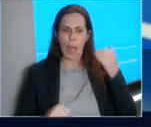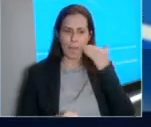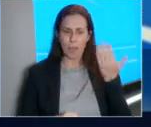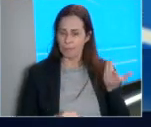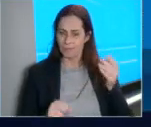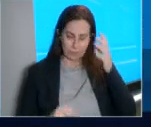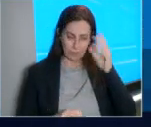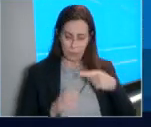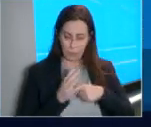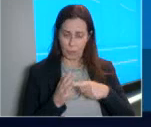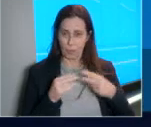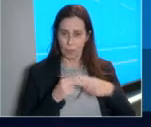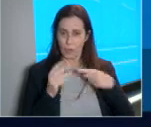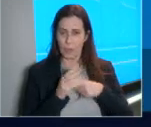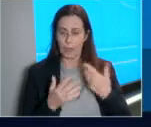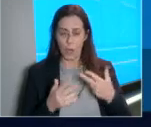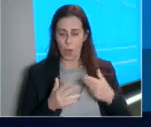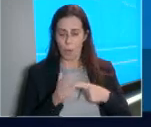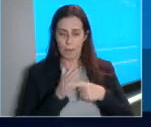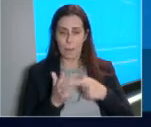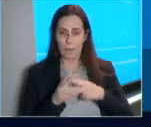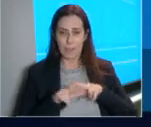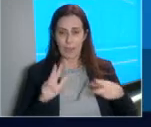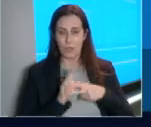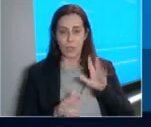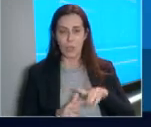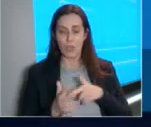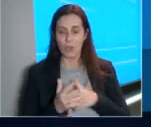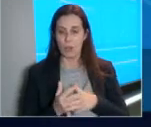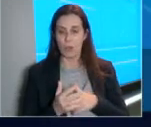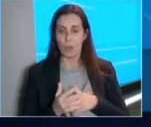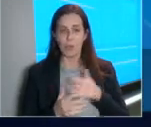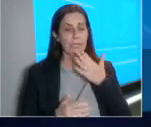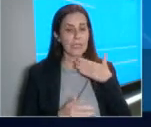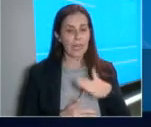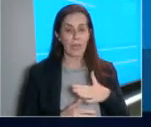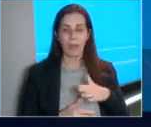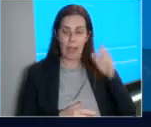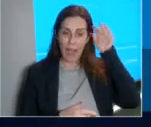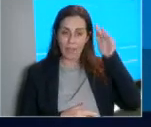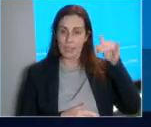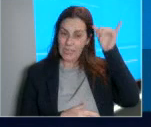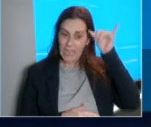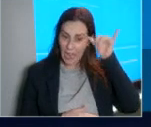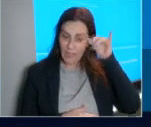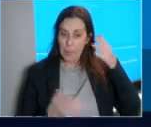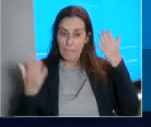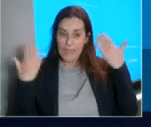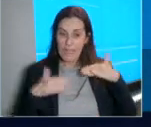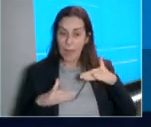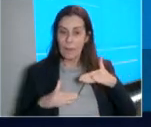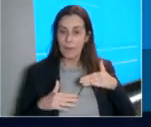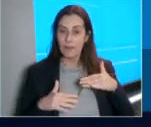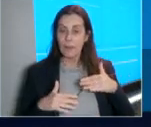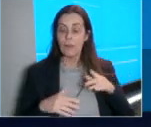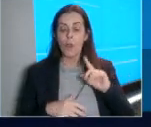שאוטוטו תוצג. היא לא מוצגת רק בגלל המצב הפוליטי. יש פה חזית אחידה של ישראל, ערב הסעודית, ירדן, מצרים,